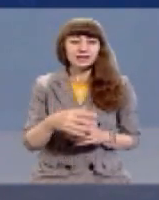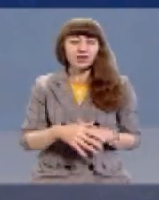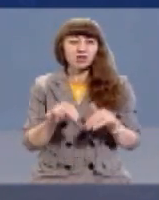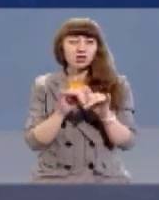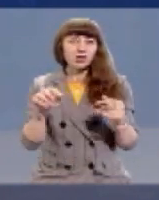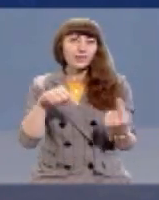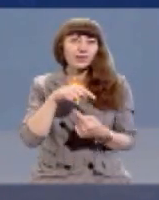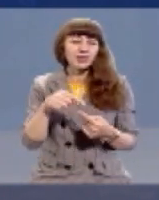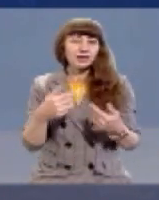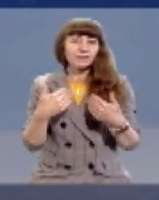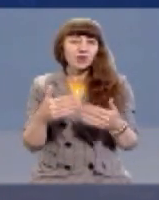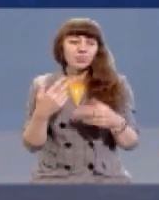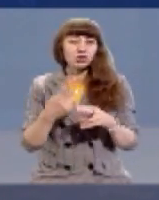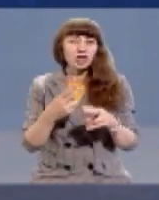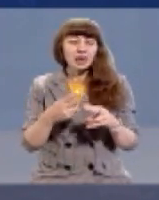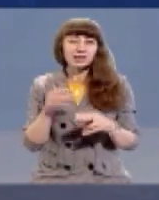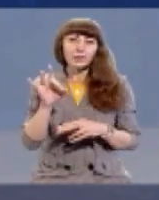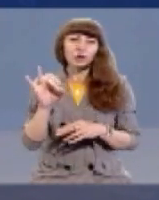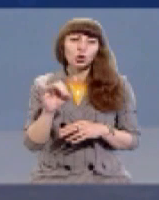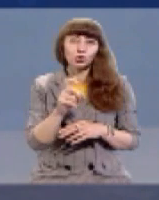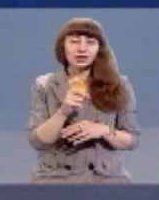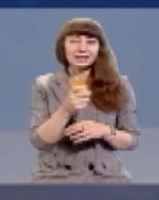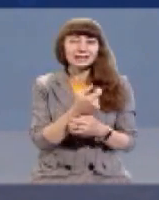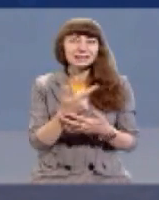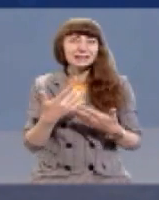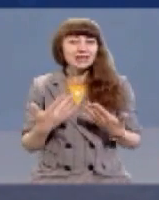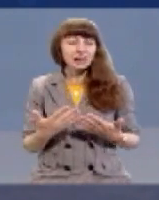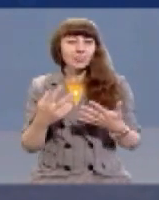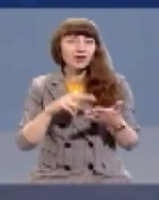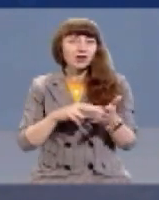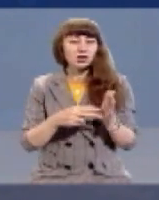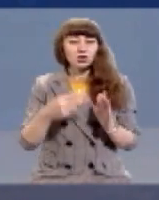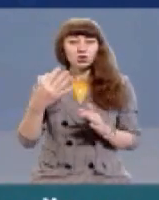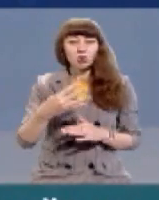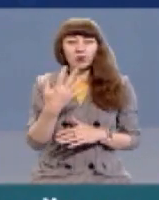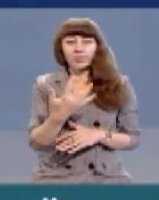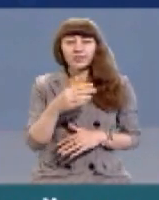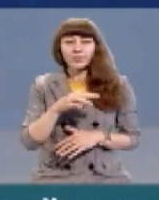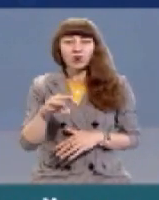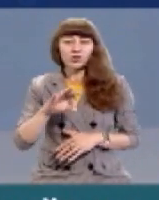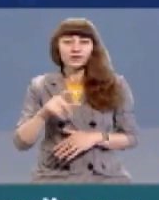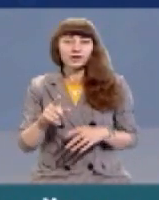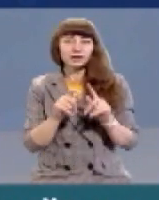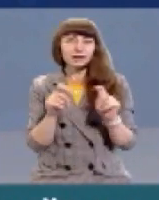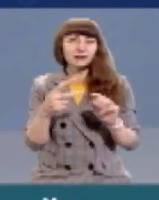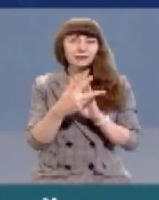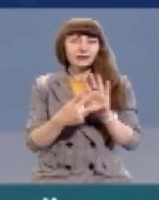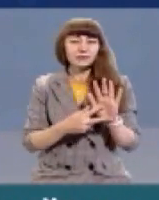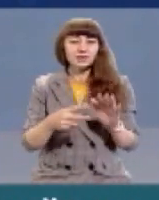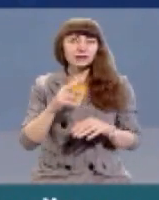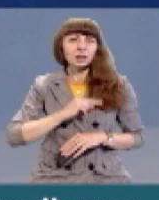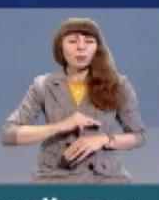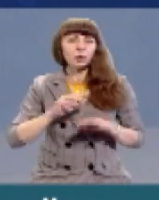бизнеса, изготовление железобетонных изделий. Сумма проекта составляет 45 миллионов тенге с созданием 18 рабочих